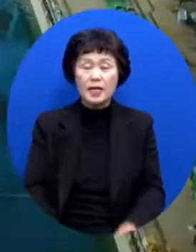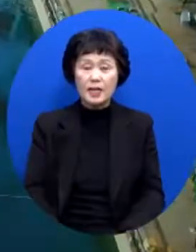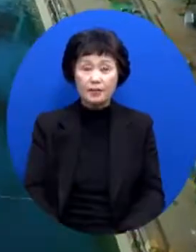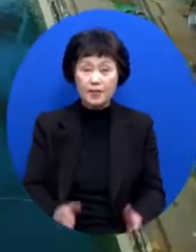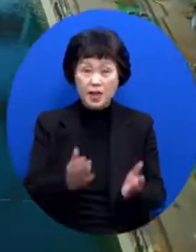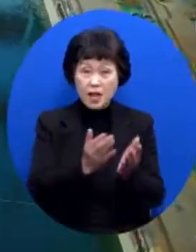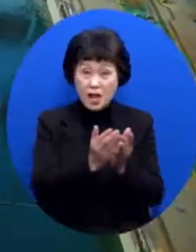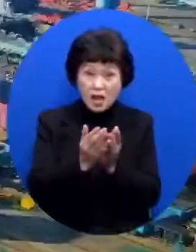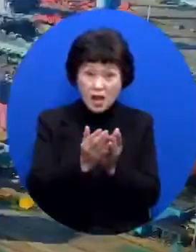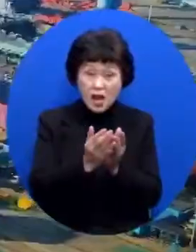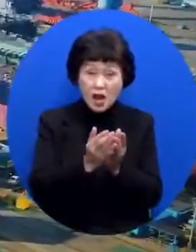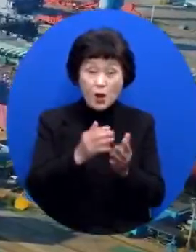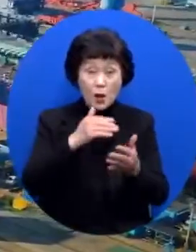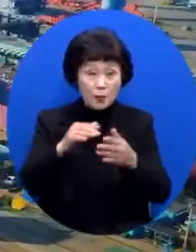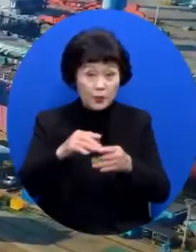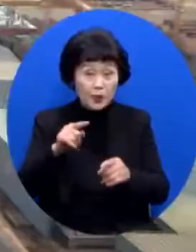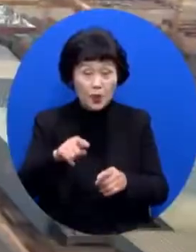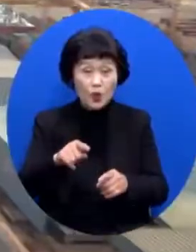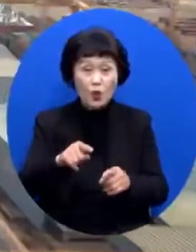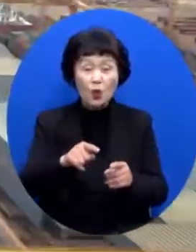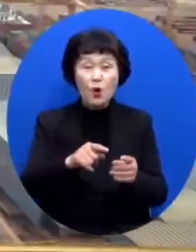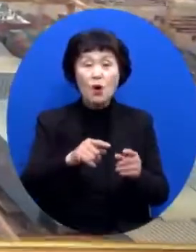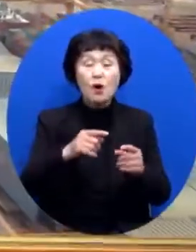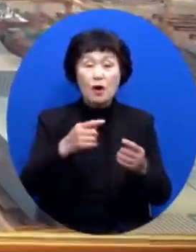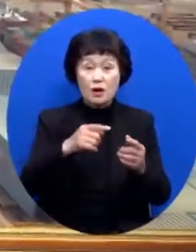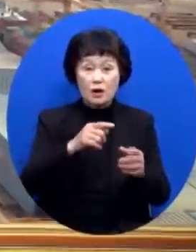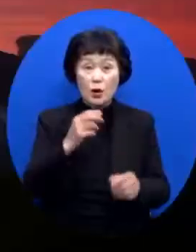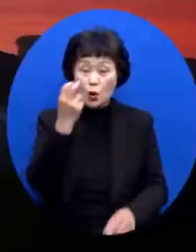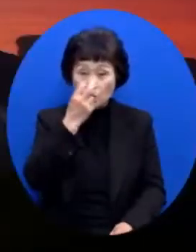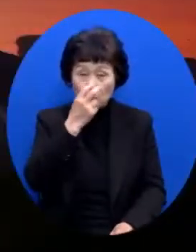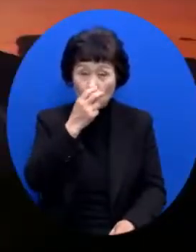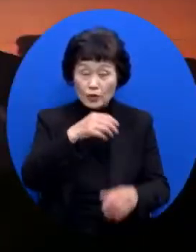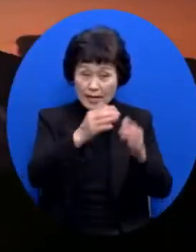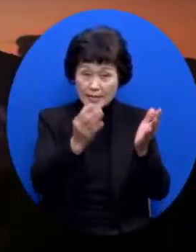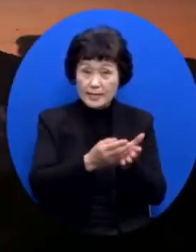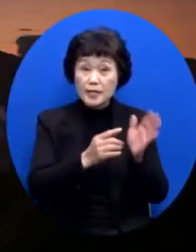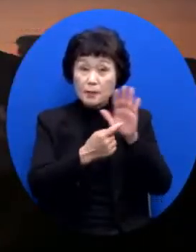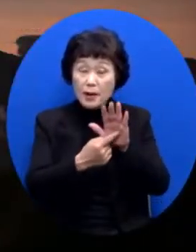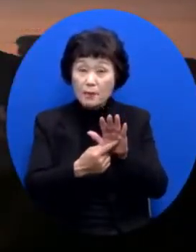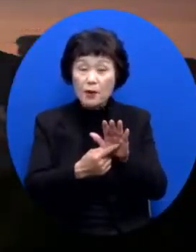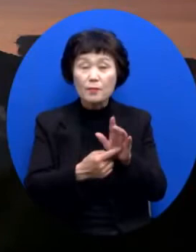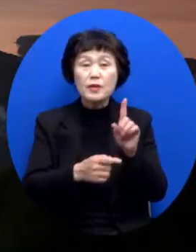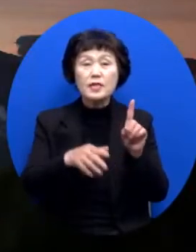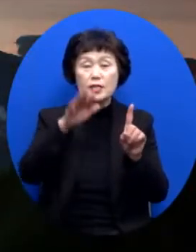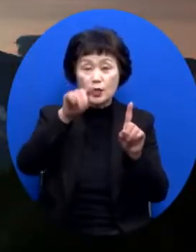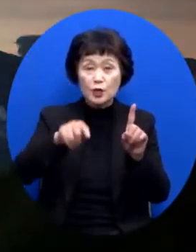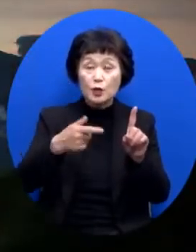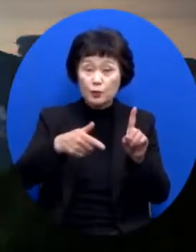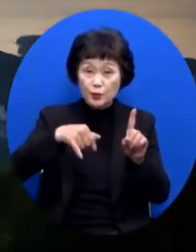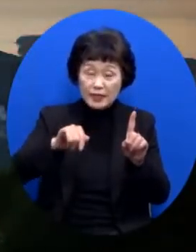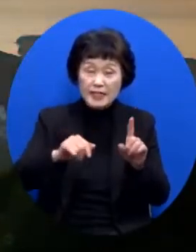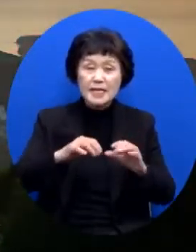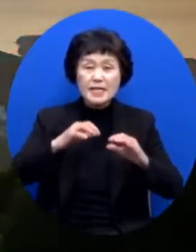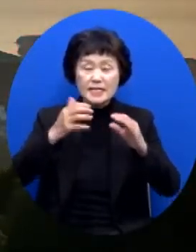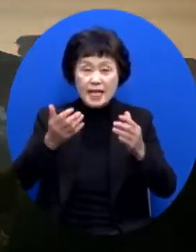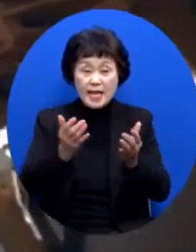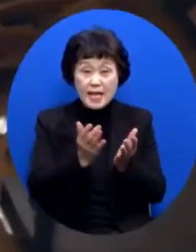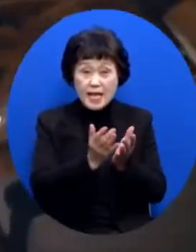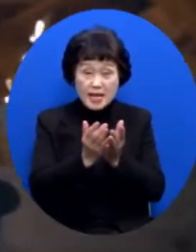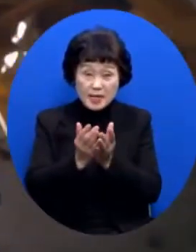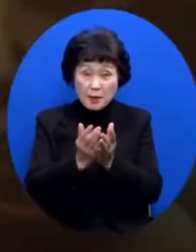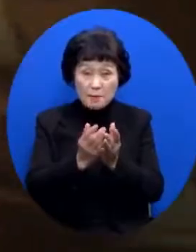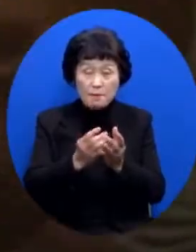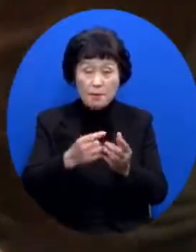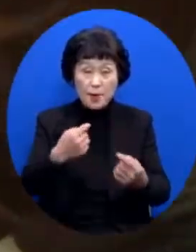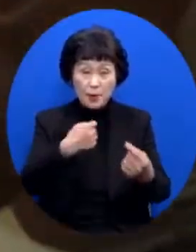조선 해운 분석기관인 클락슨 리서치에 따르면 우리나라가 올해 1분기 세계 선박 발주량